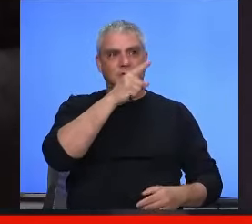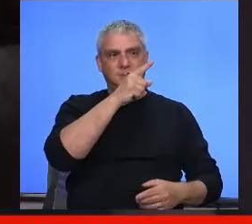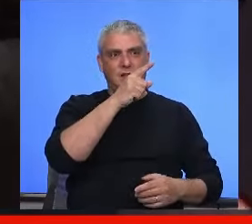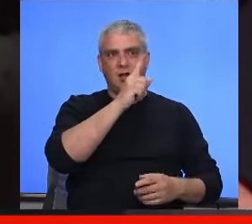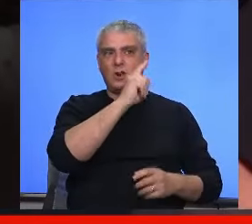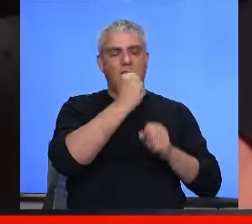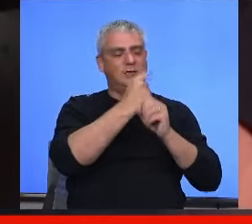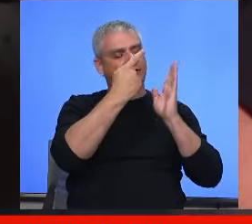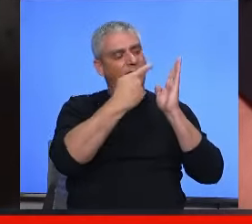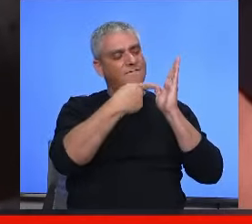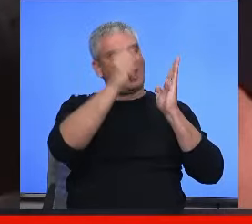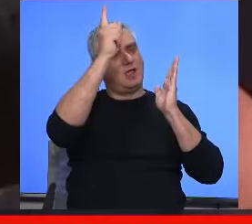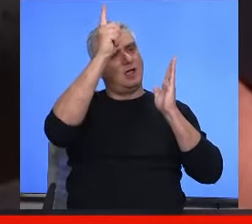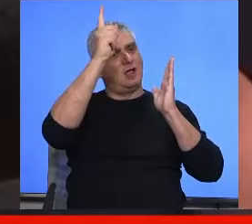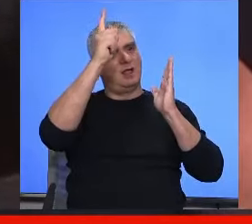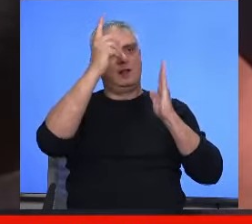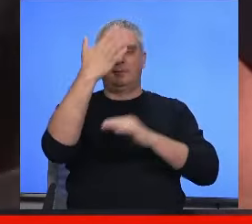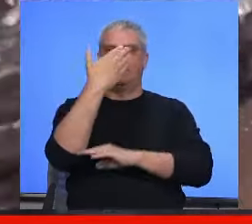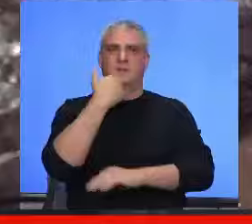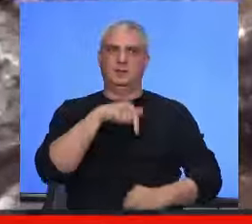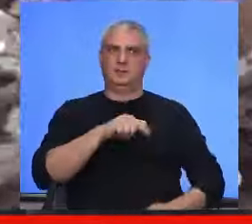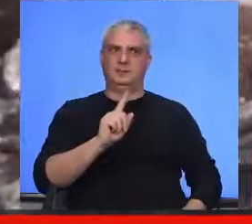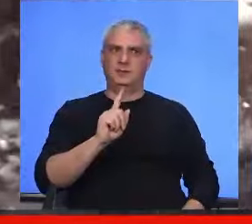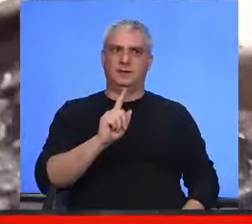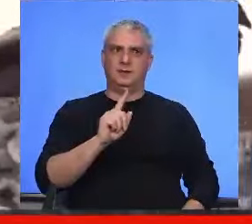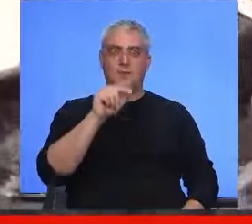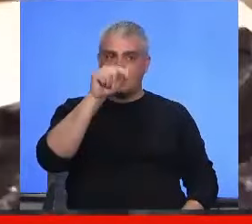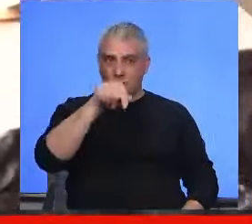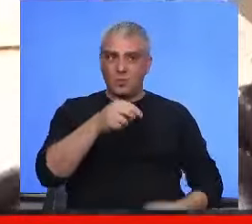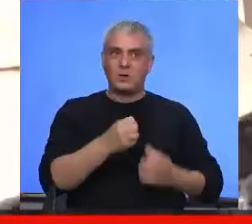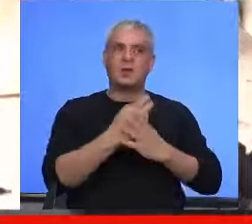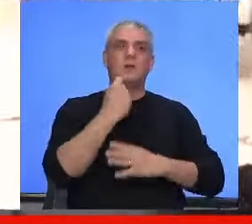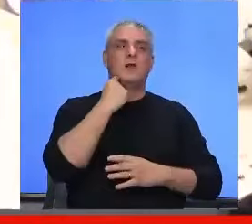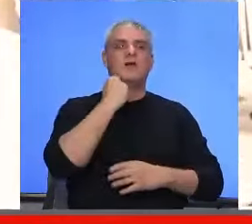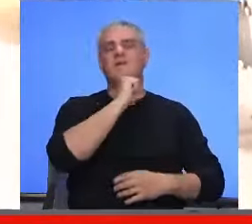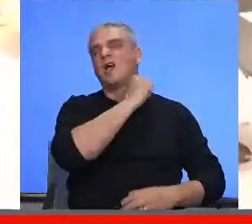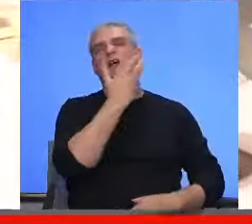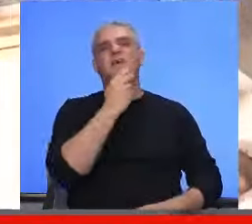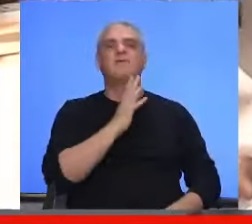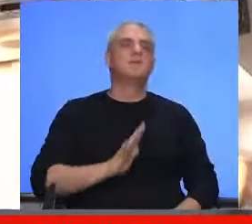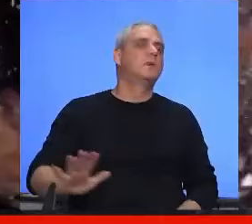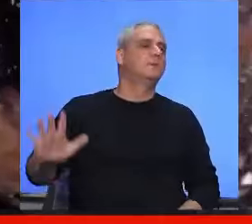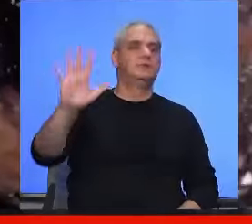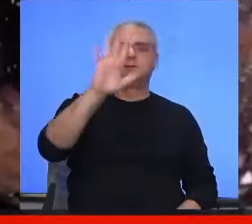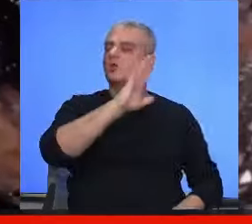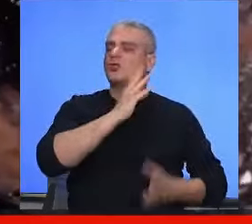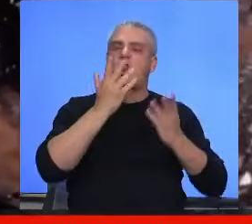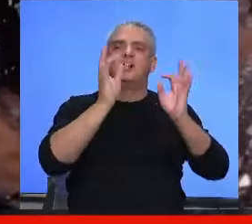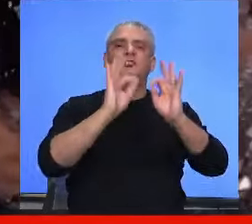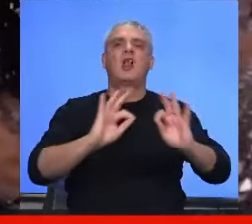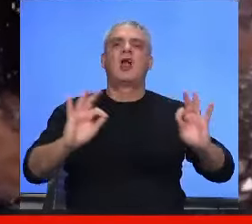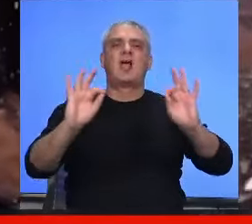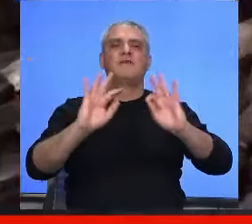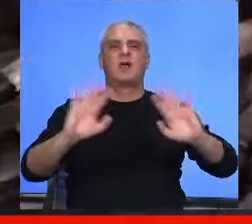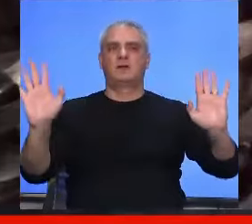לא יסמן וי על מדינת ישראל. פה יקום יקב הכי יפה במזרח התיכון. לא יעזור לאף אחד